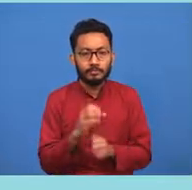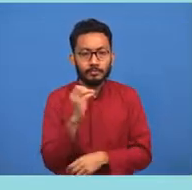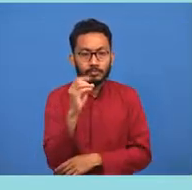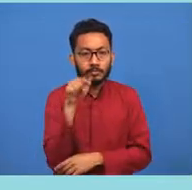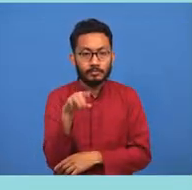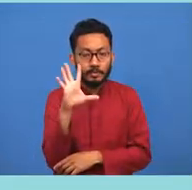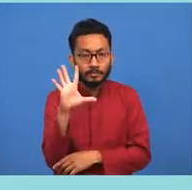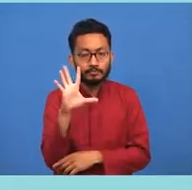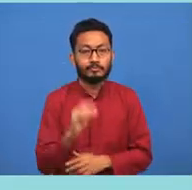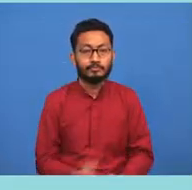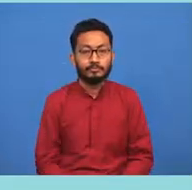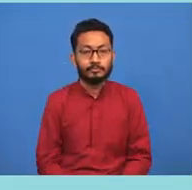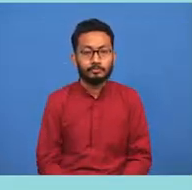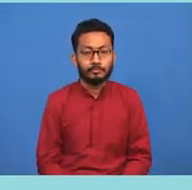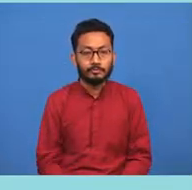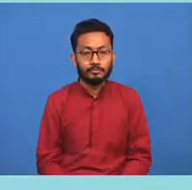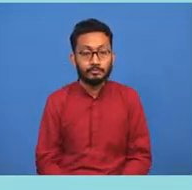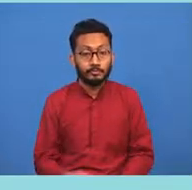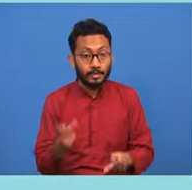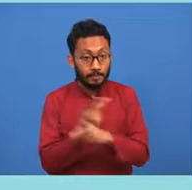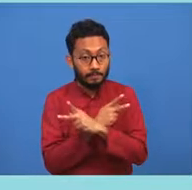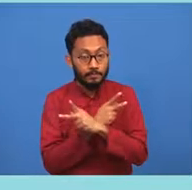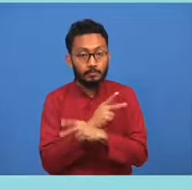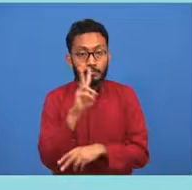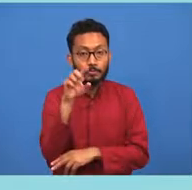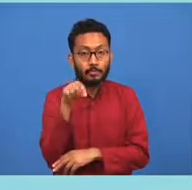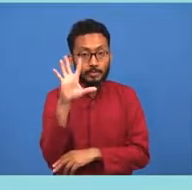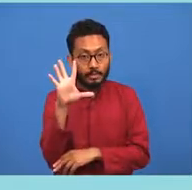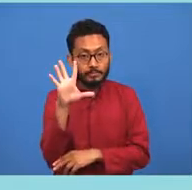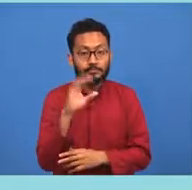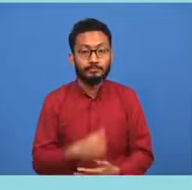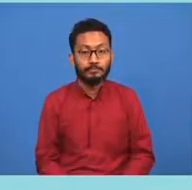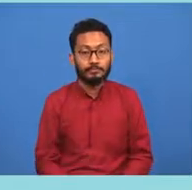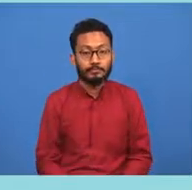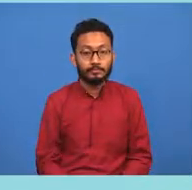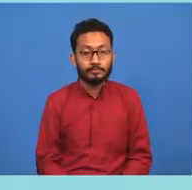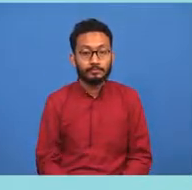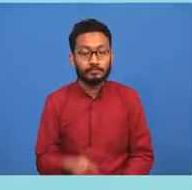0.5 darab 25 bahagi dengan 1000.